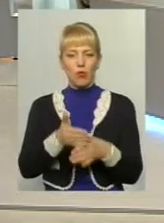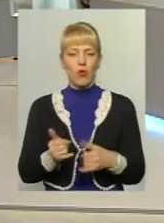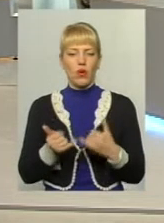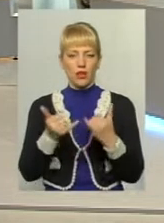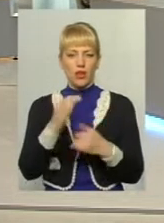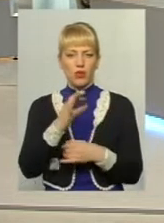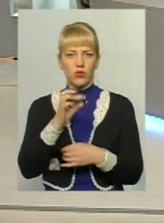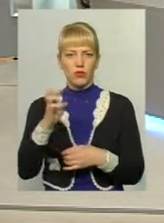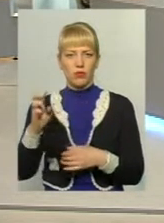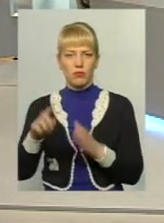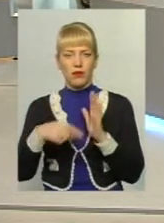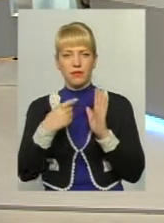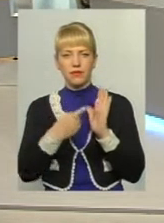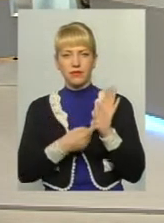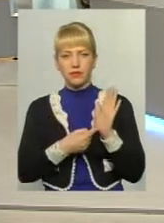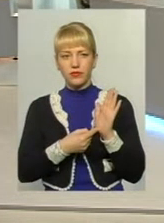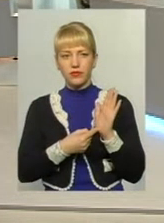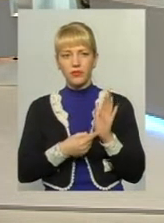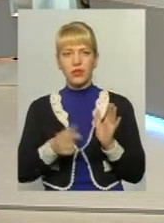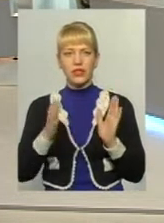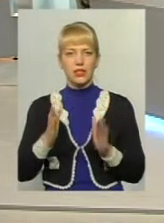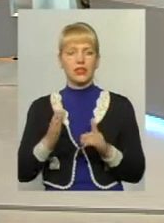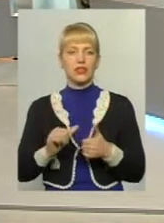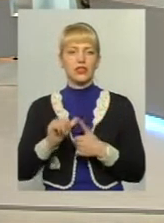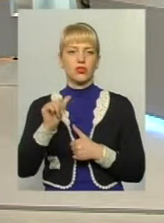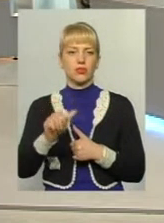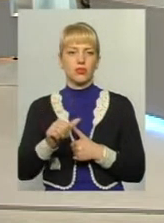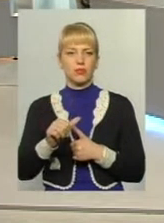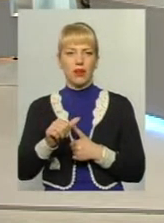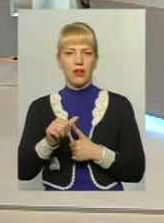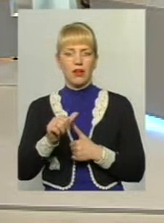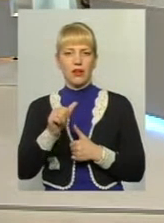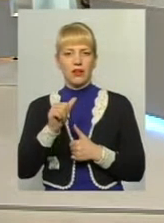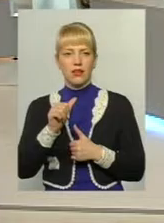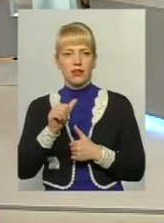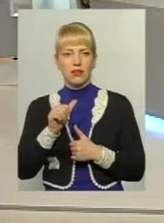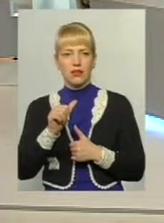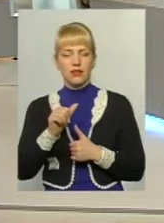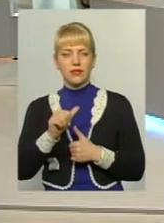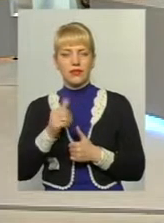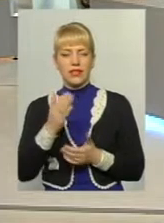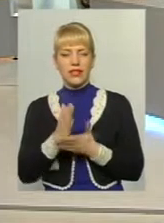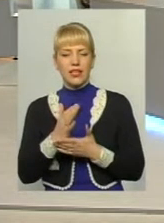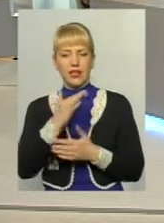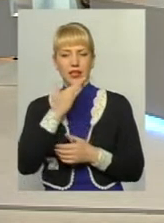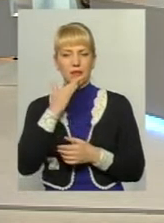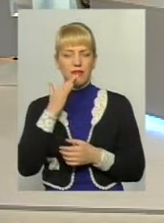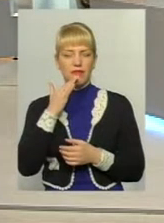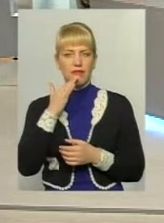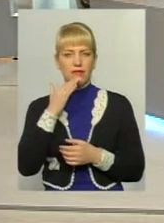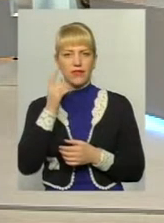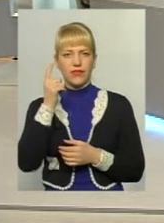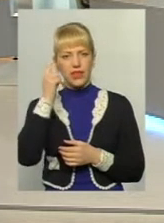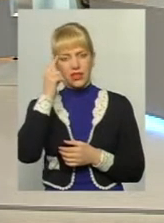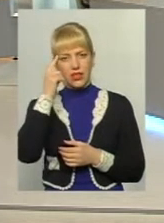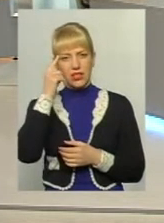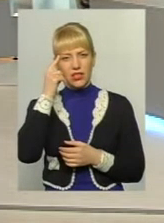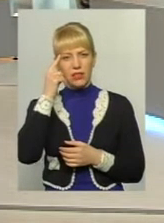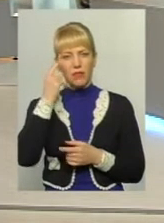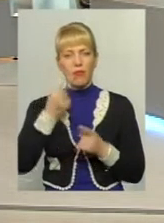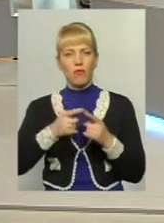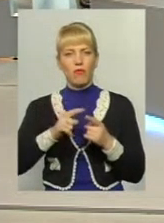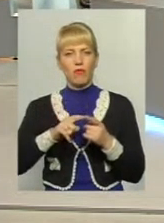співвласником, і вона набуває прав співвласників. Ще хотілося б зараз підняти таке питання. На рівні держави і на рівні міста є